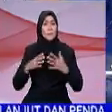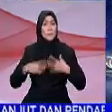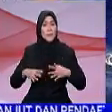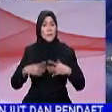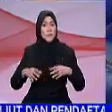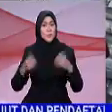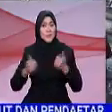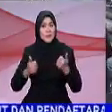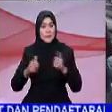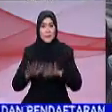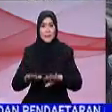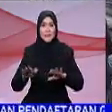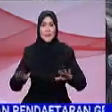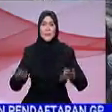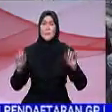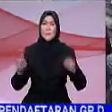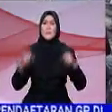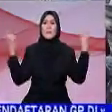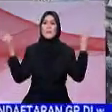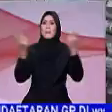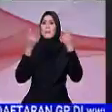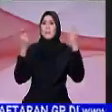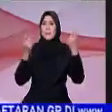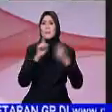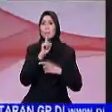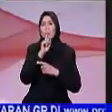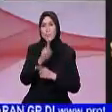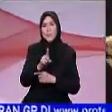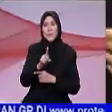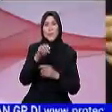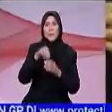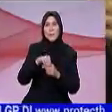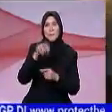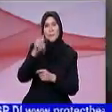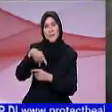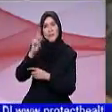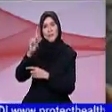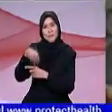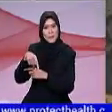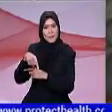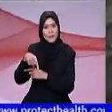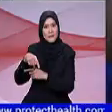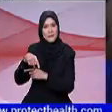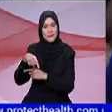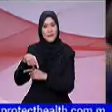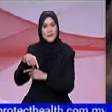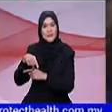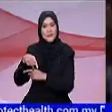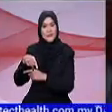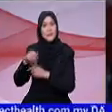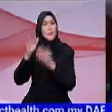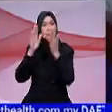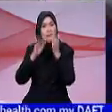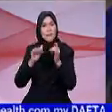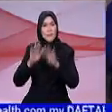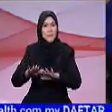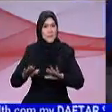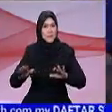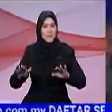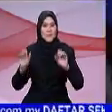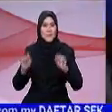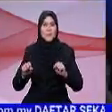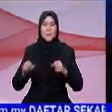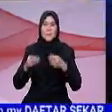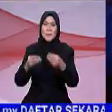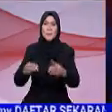harap kanak-kanak boleh sambut walaupun kita dalam keadaan MCO ni kan. Tapi kita harap kanak-kanak ni bolehlah dengan